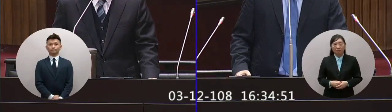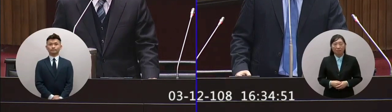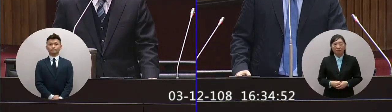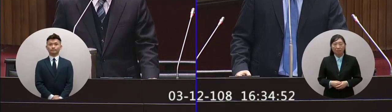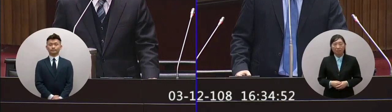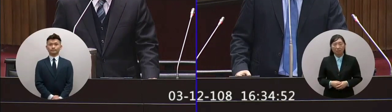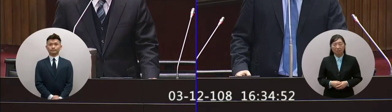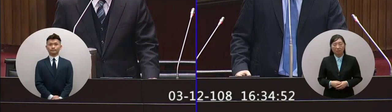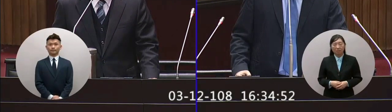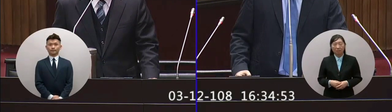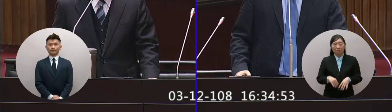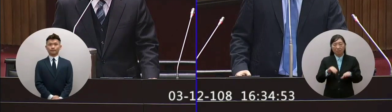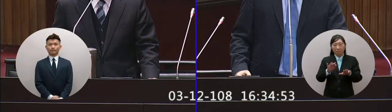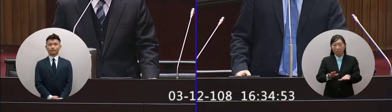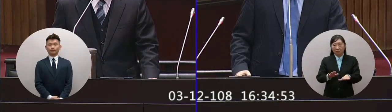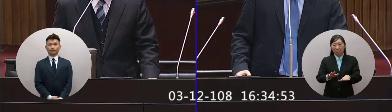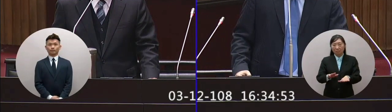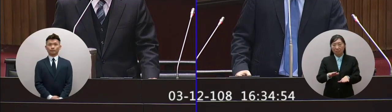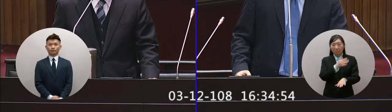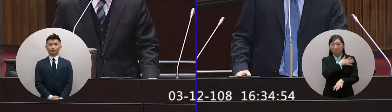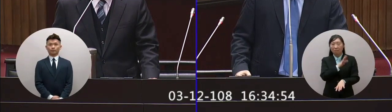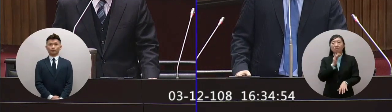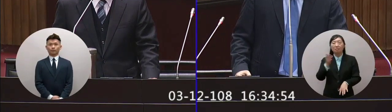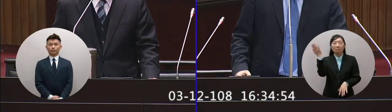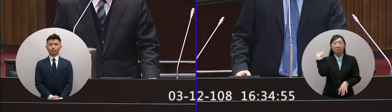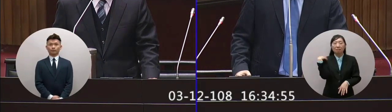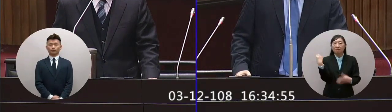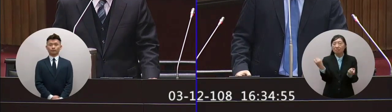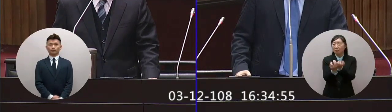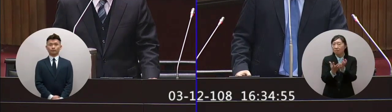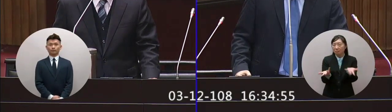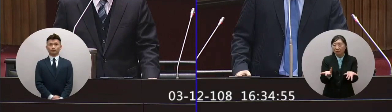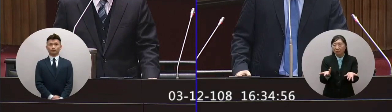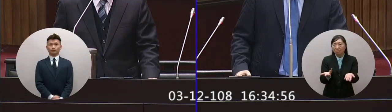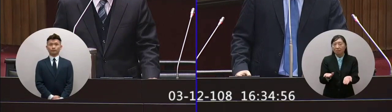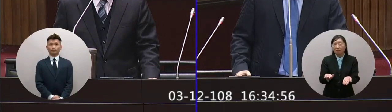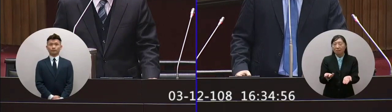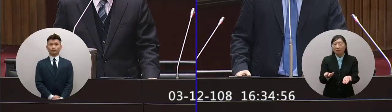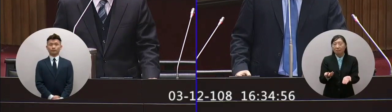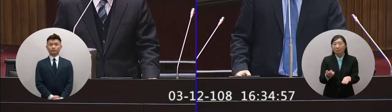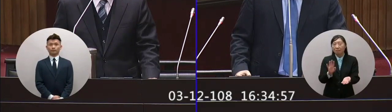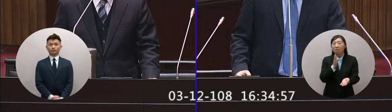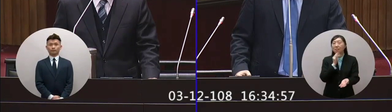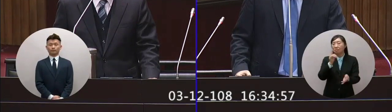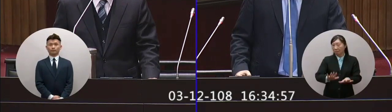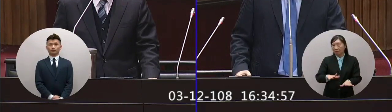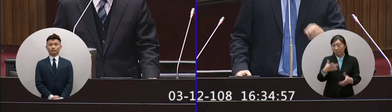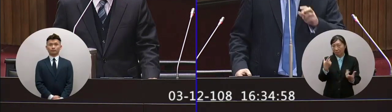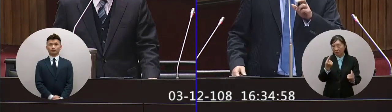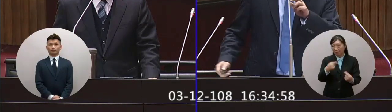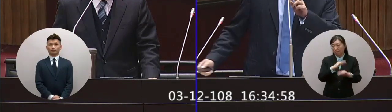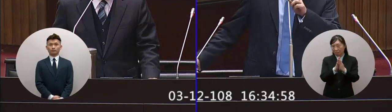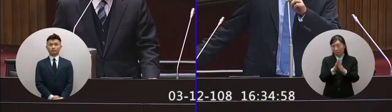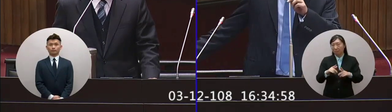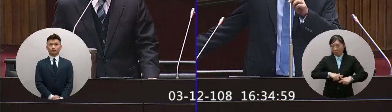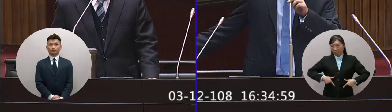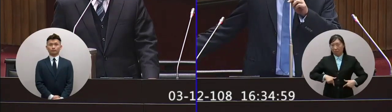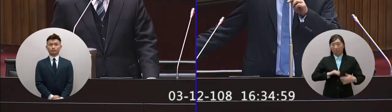情是，不管是过去留下来的问题，我们是不是有相同的魄力来勇于面